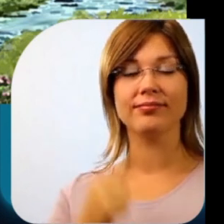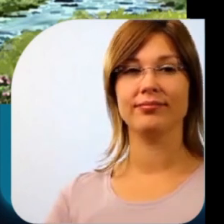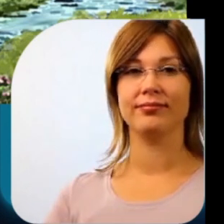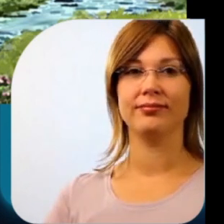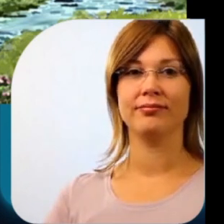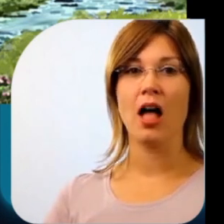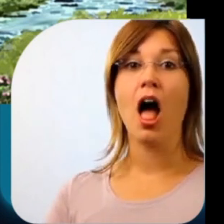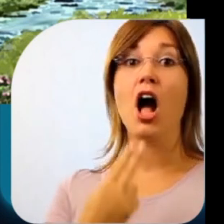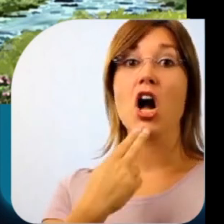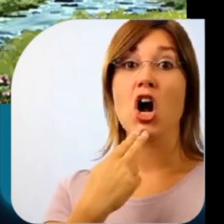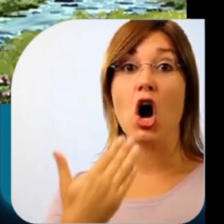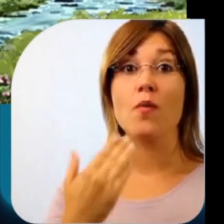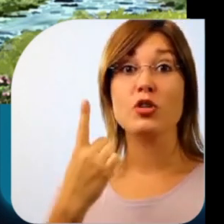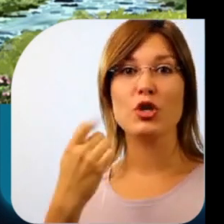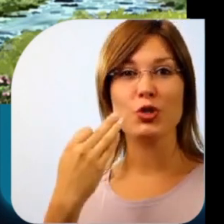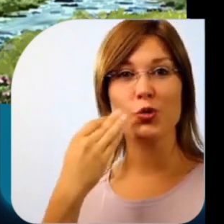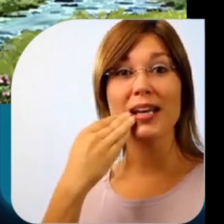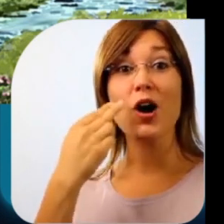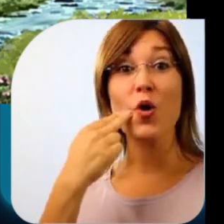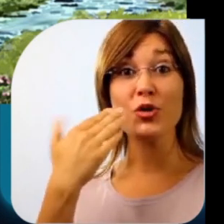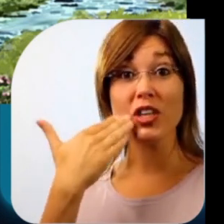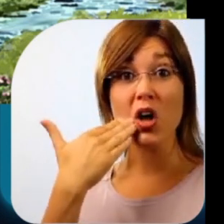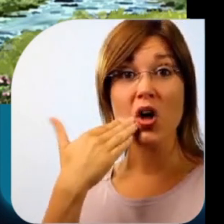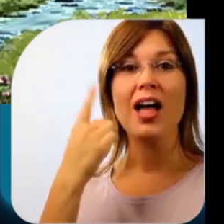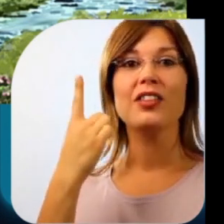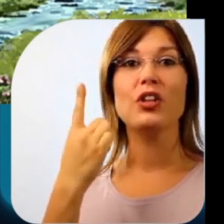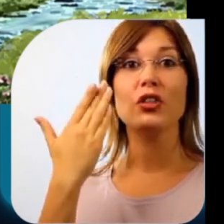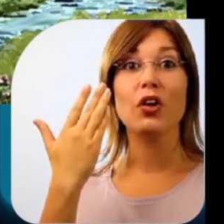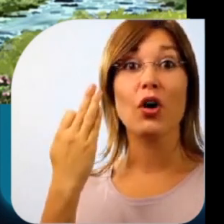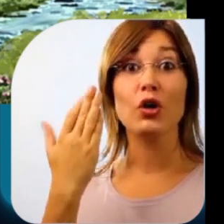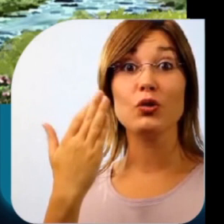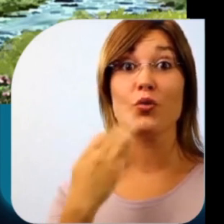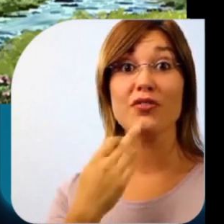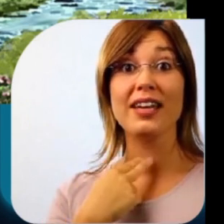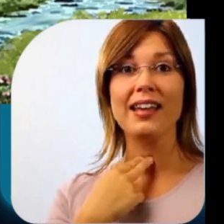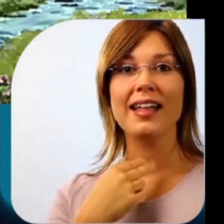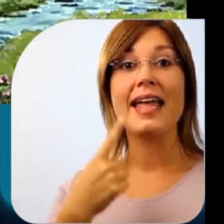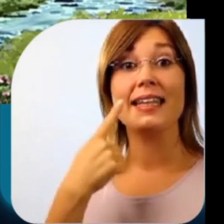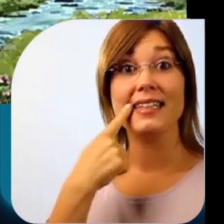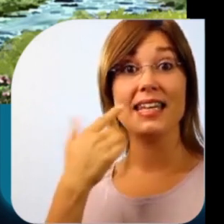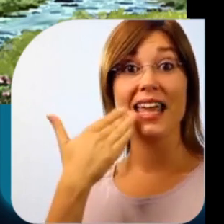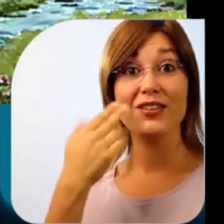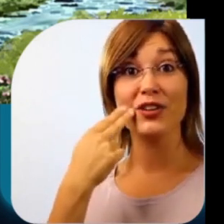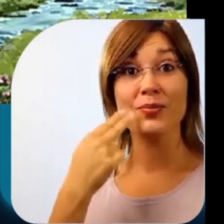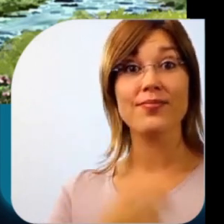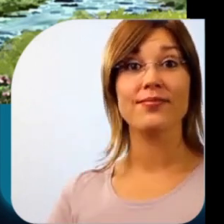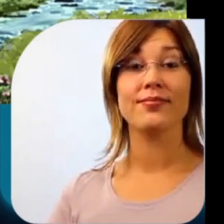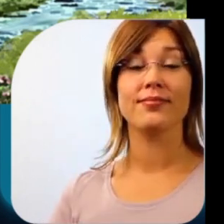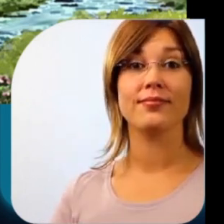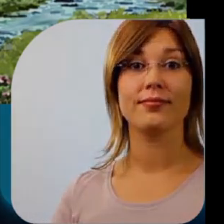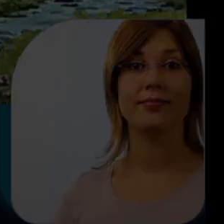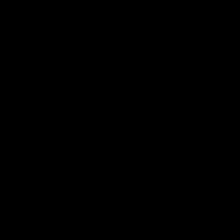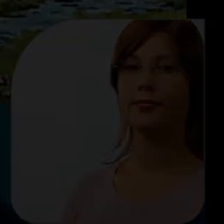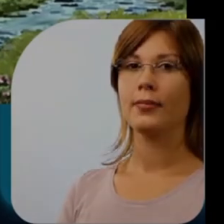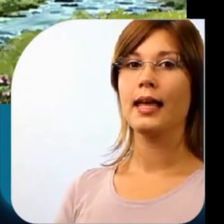cheval. « Comme je suis content de te retrouver, » dit Yvan.